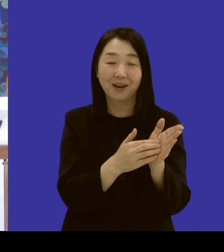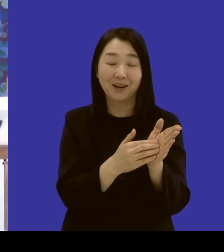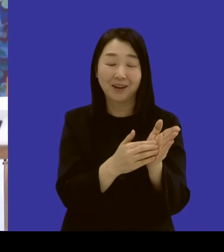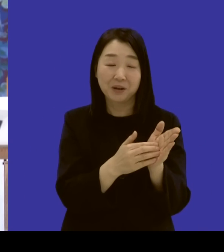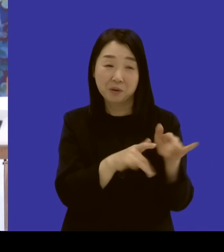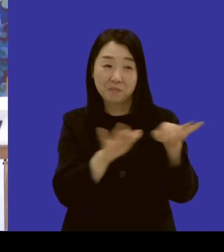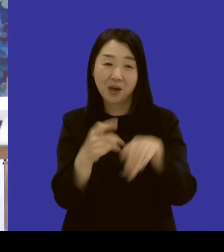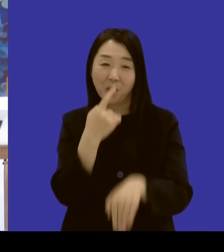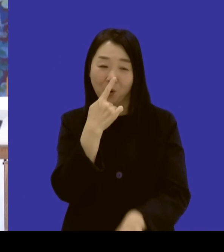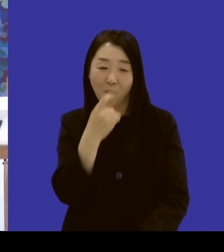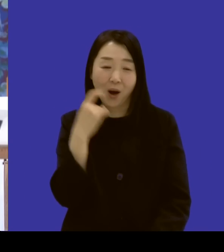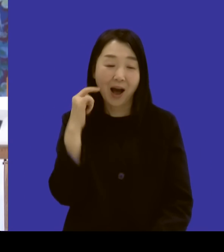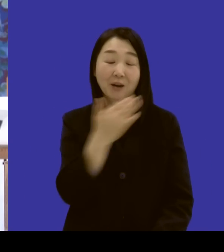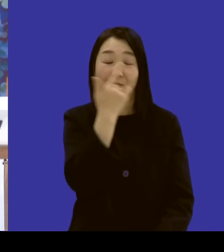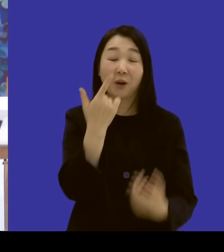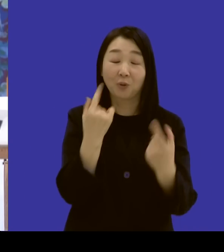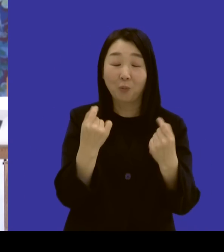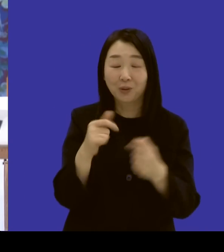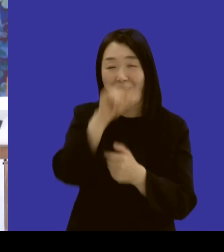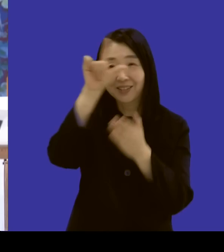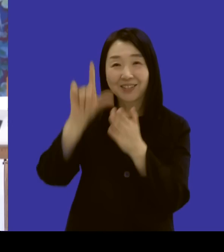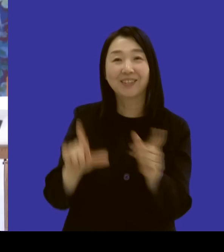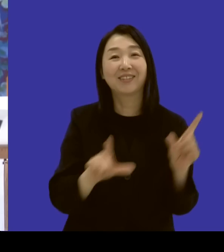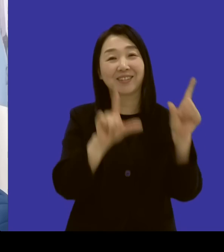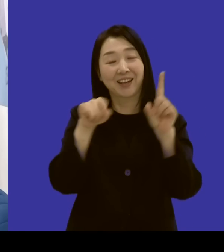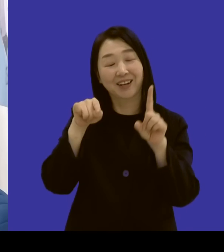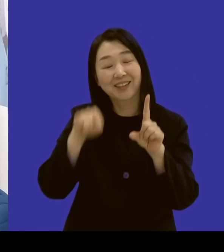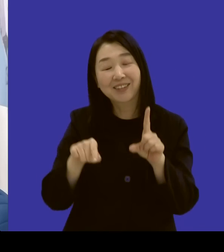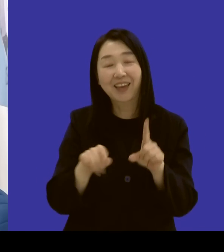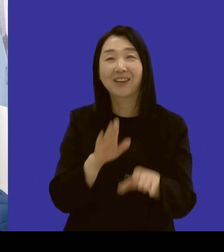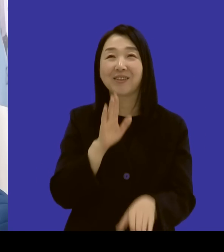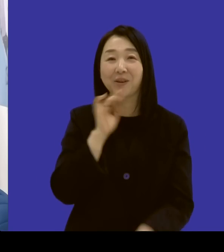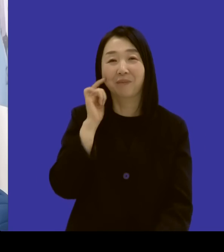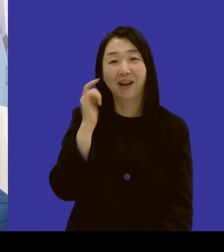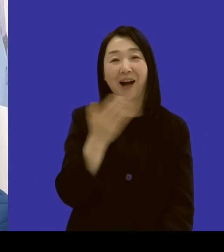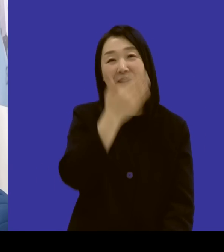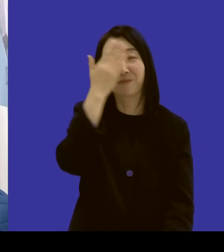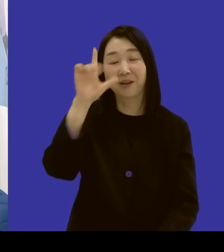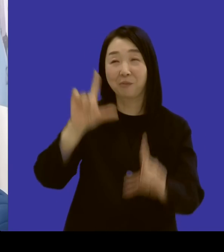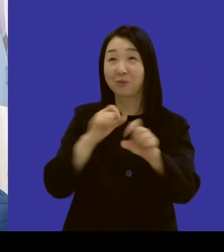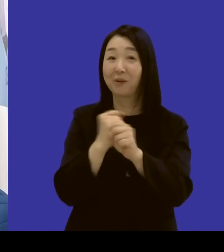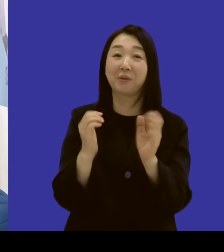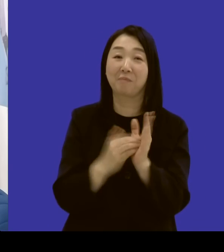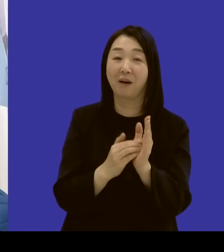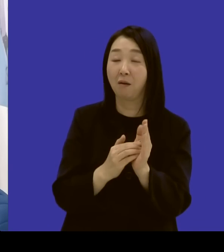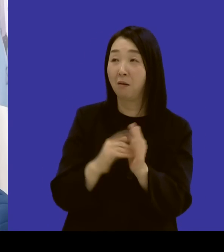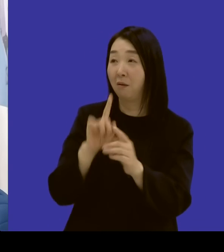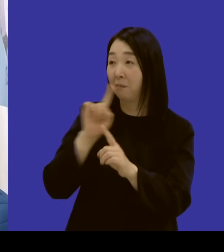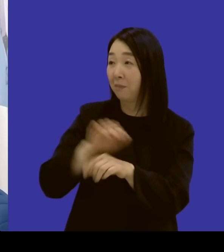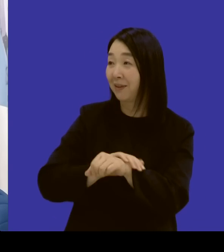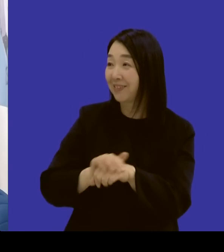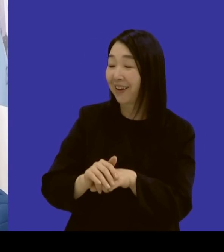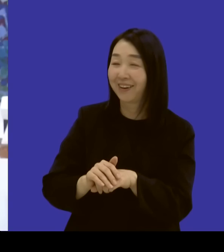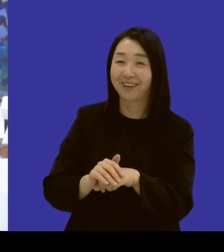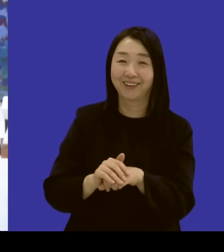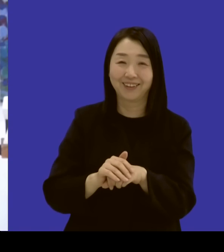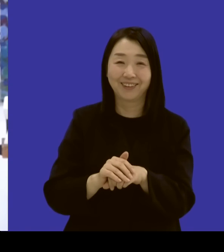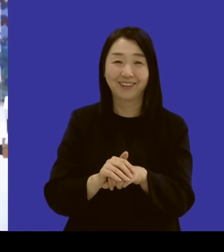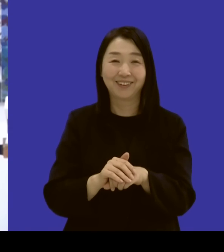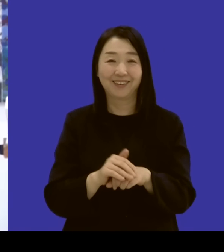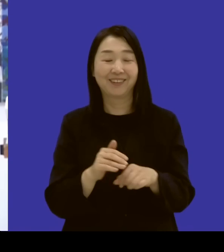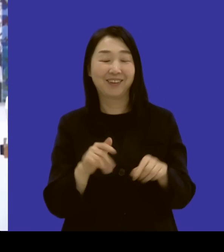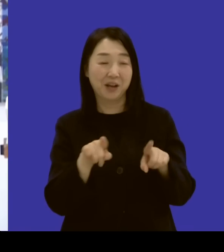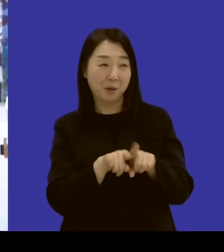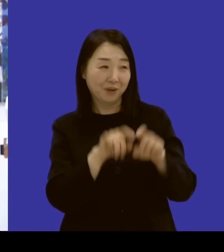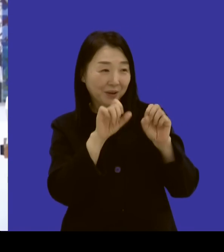연주보다 이제는 인생이라는 악기가 너무 더 아름다운 모습으로 너무 말씀을 아니 곁에 개설 주셔서 너무 그게 도전이